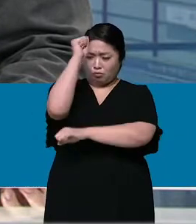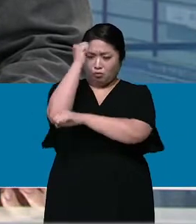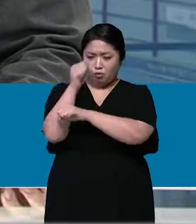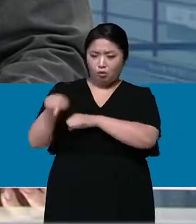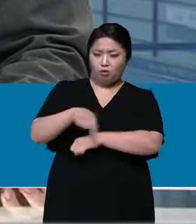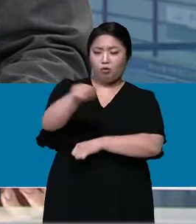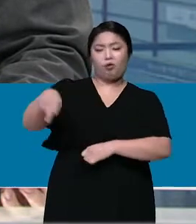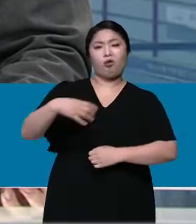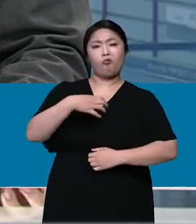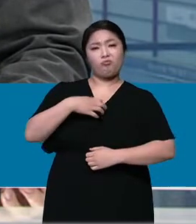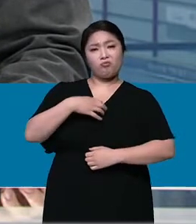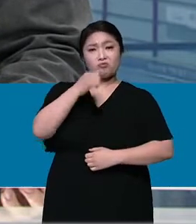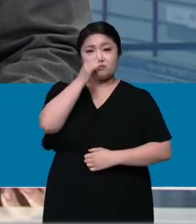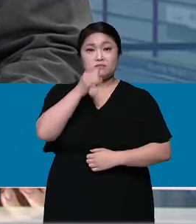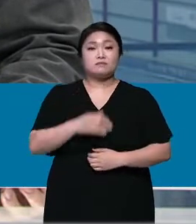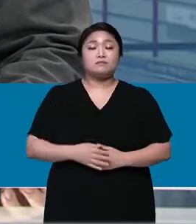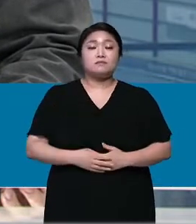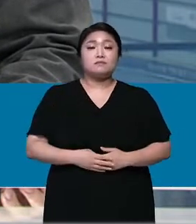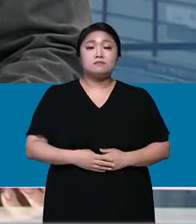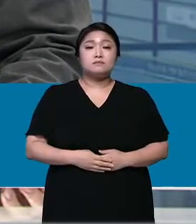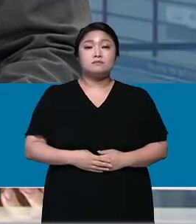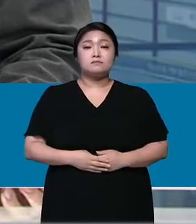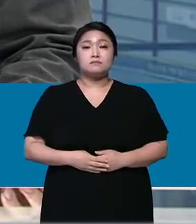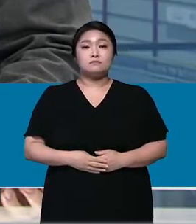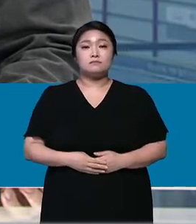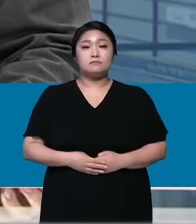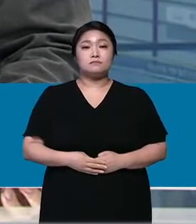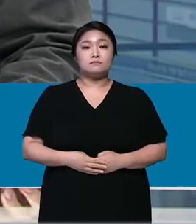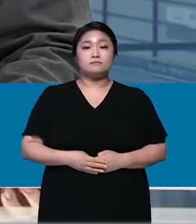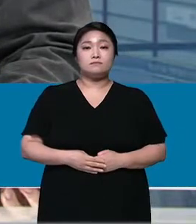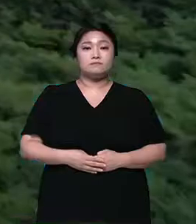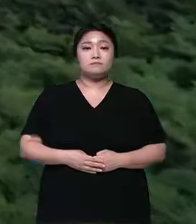우려도 나오고 있습니다 박성우 기자의 보돕니다